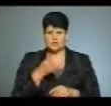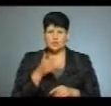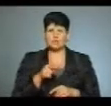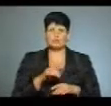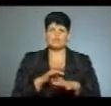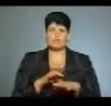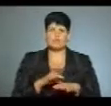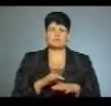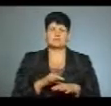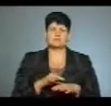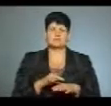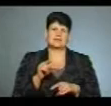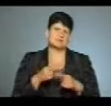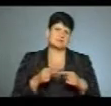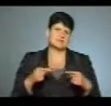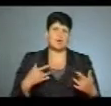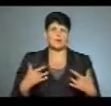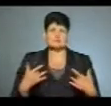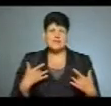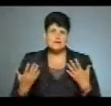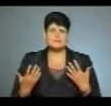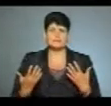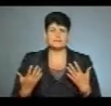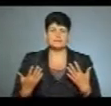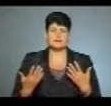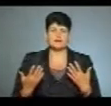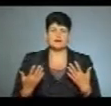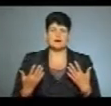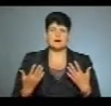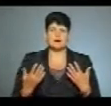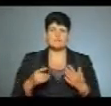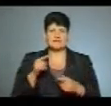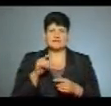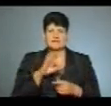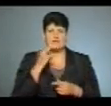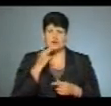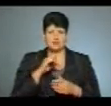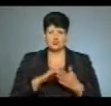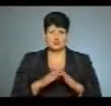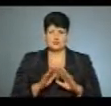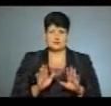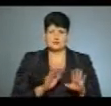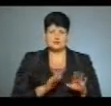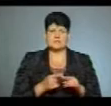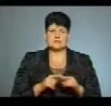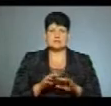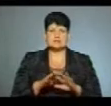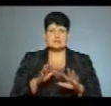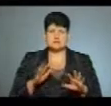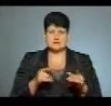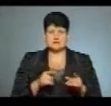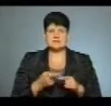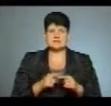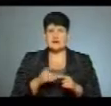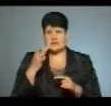проводили там всякі концерти, але, так сказати, вже в не найкращому стані цей зал. І оця